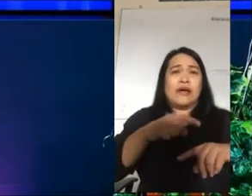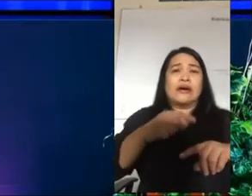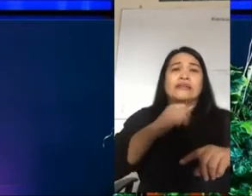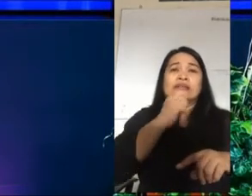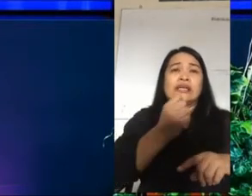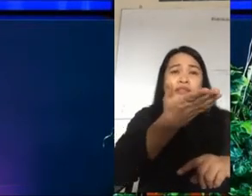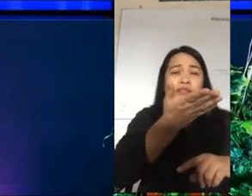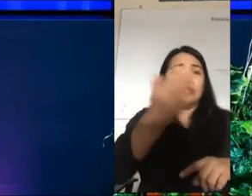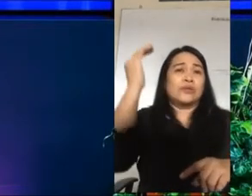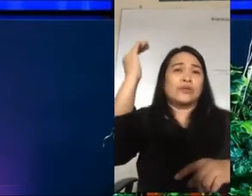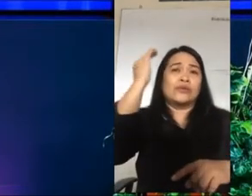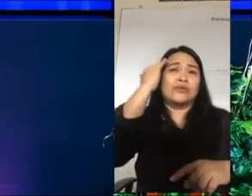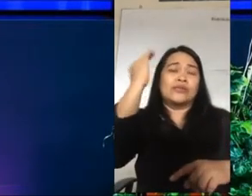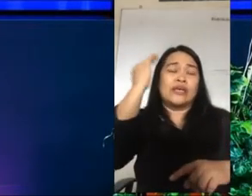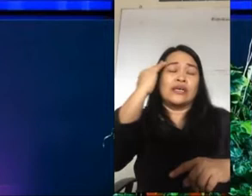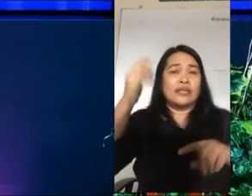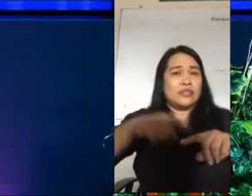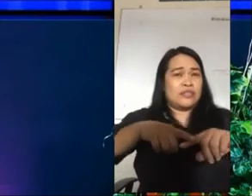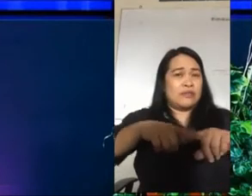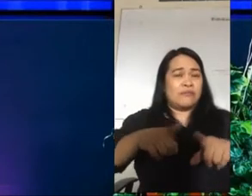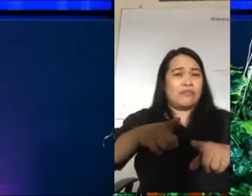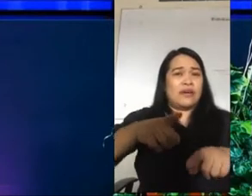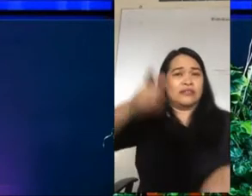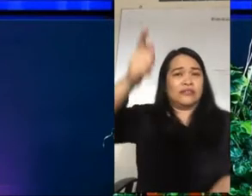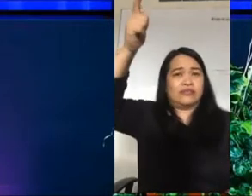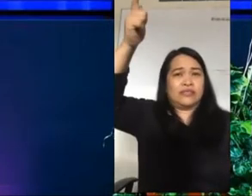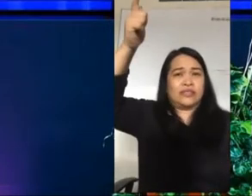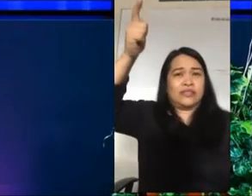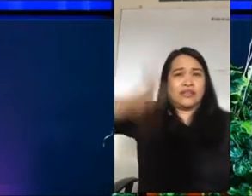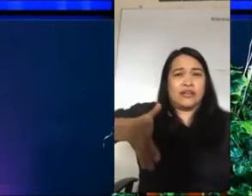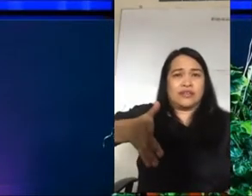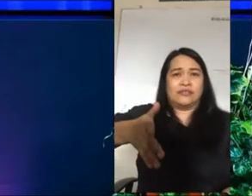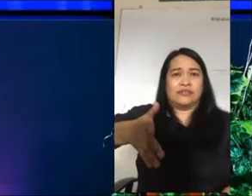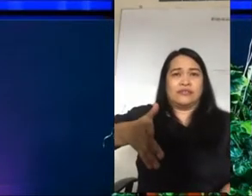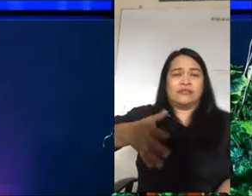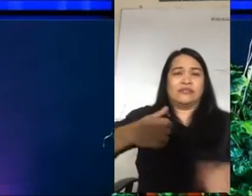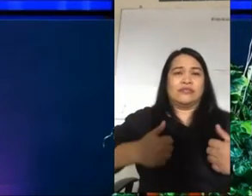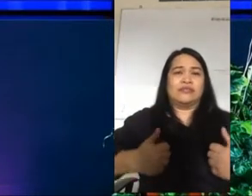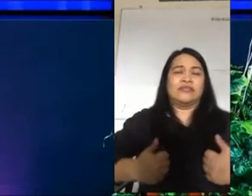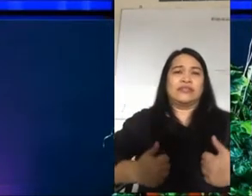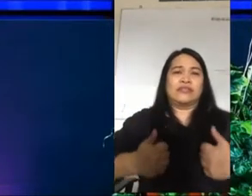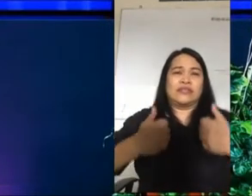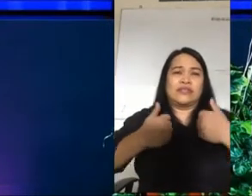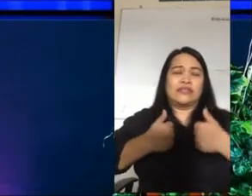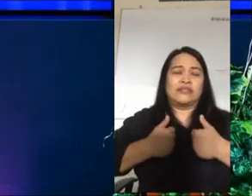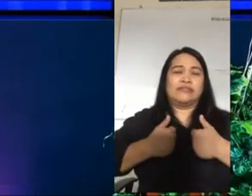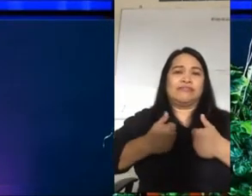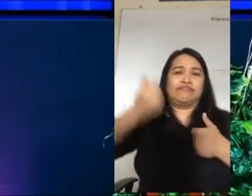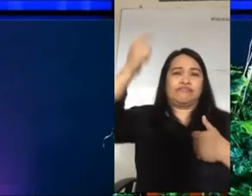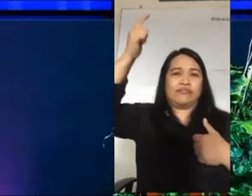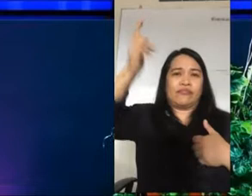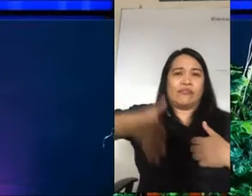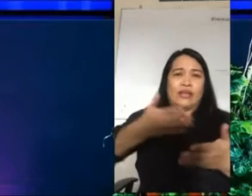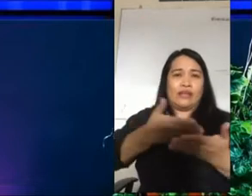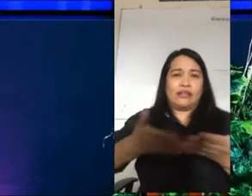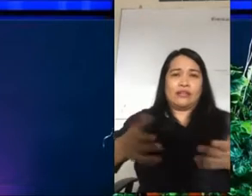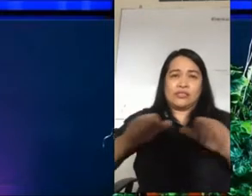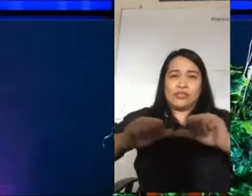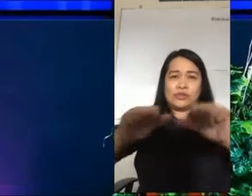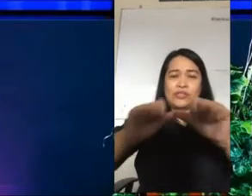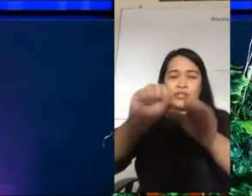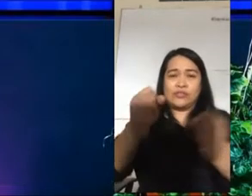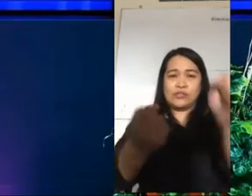buo, walang iba kundi ang aking buhay na Diyos. Things will continue to change,